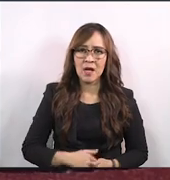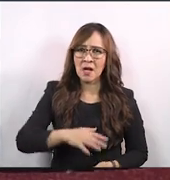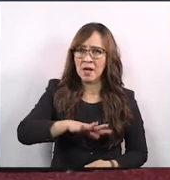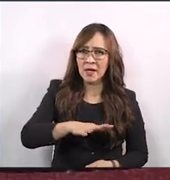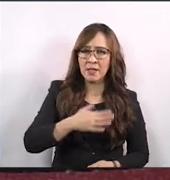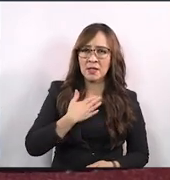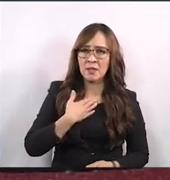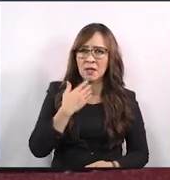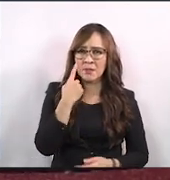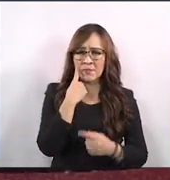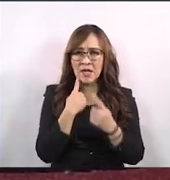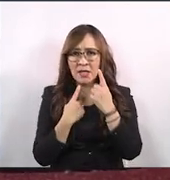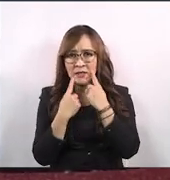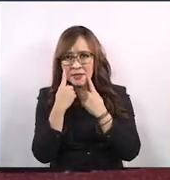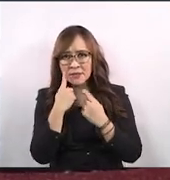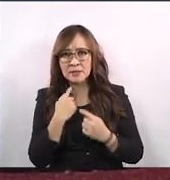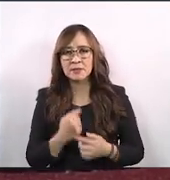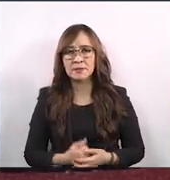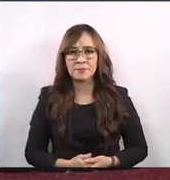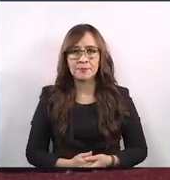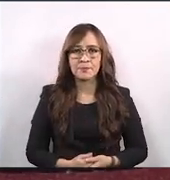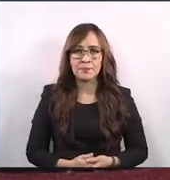Hai kadangkala saya menangis